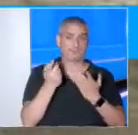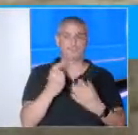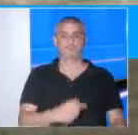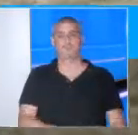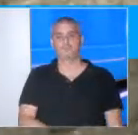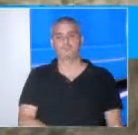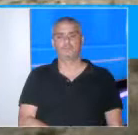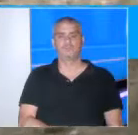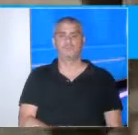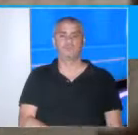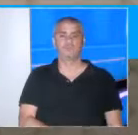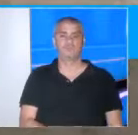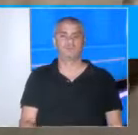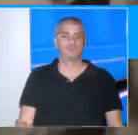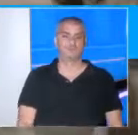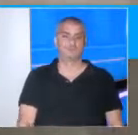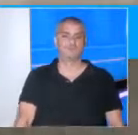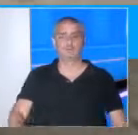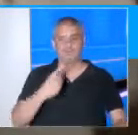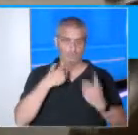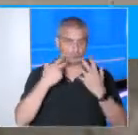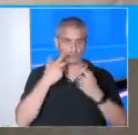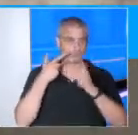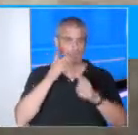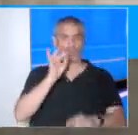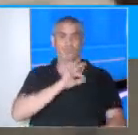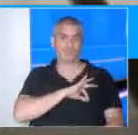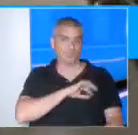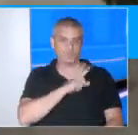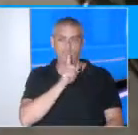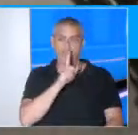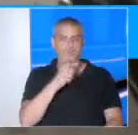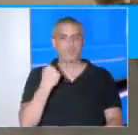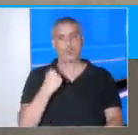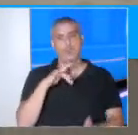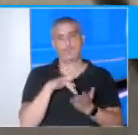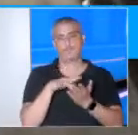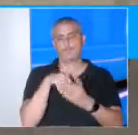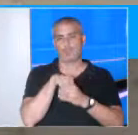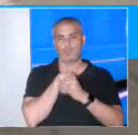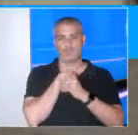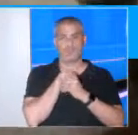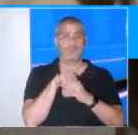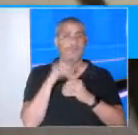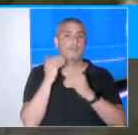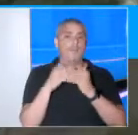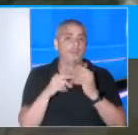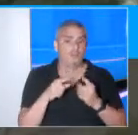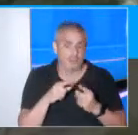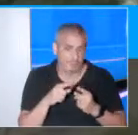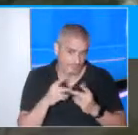בידי ארצות הברית, בשנות ה-80, שנלחמו נגד הסובייטים, אבל זה כוח מקומי. בסופו של